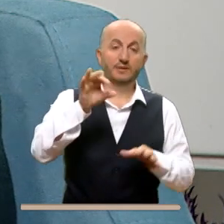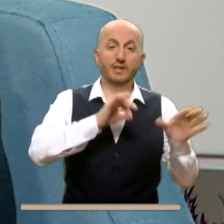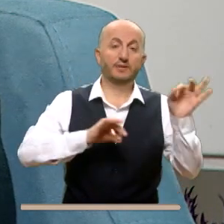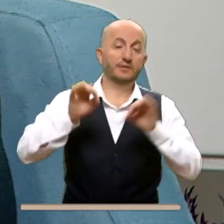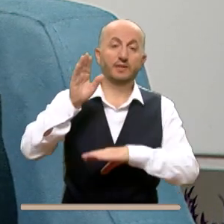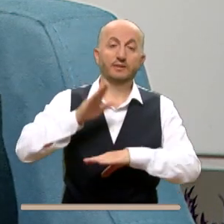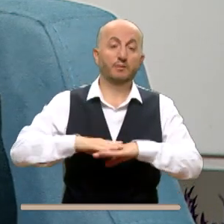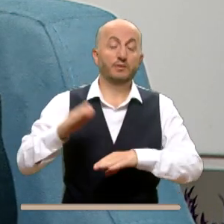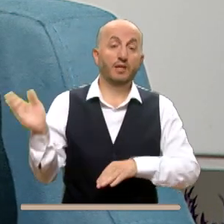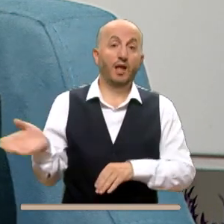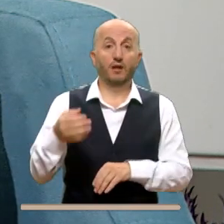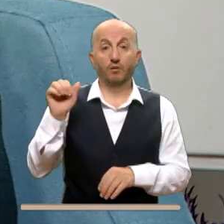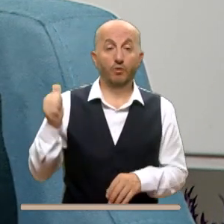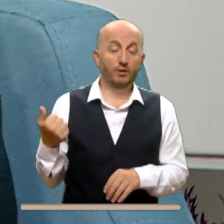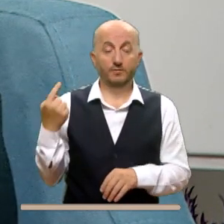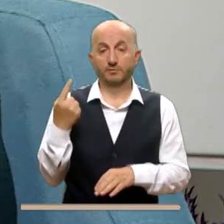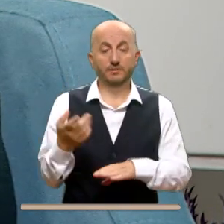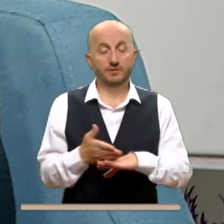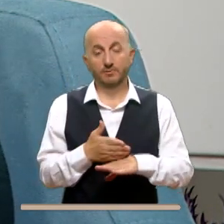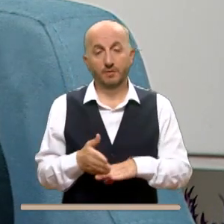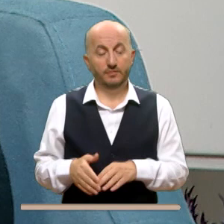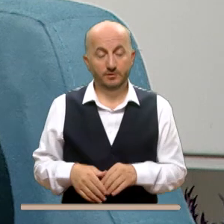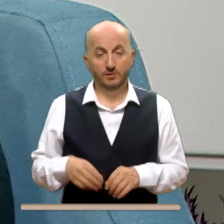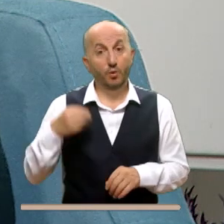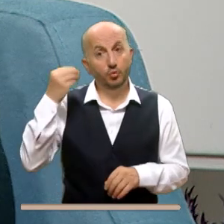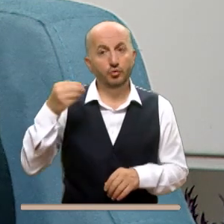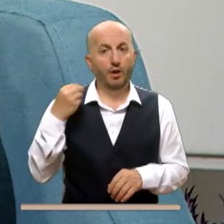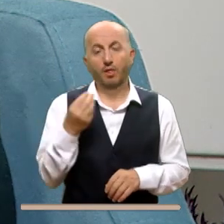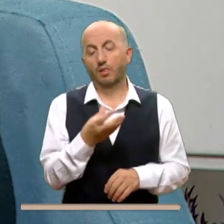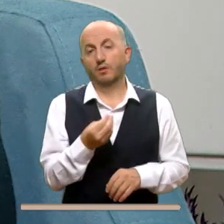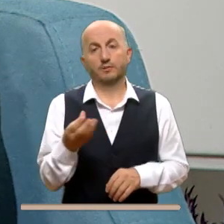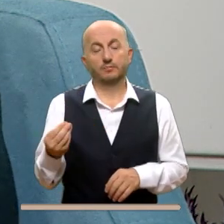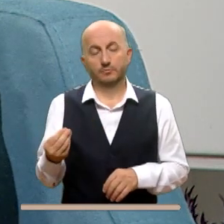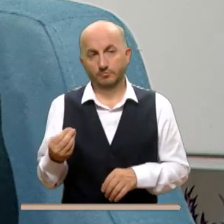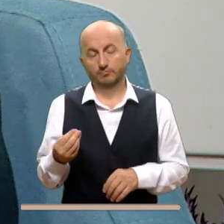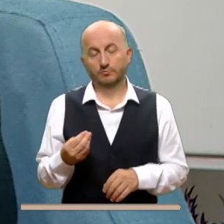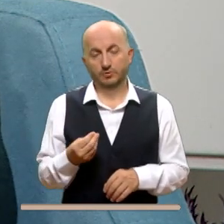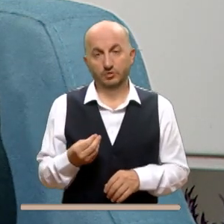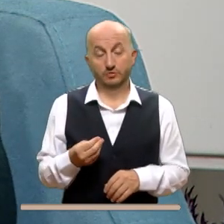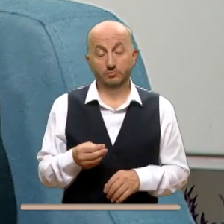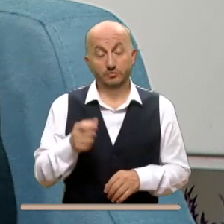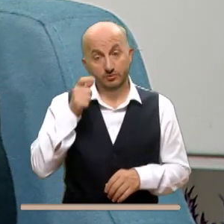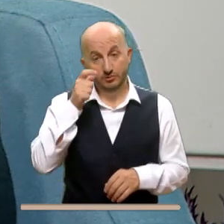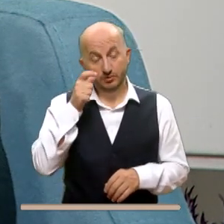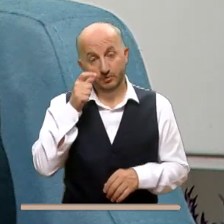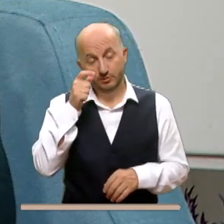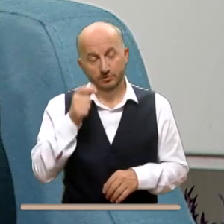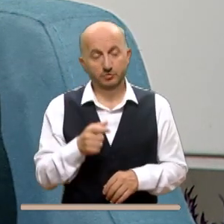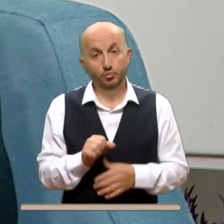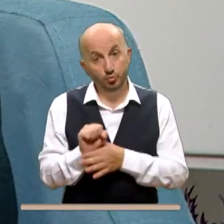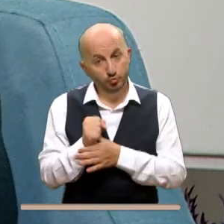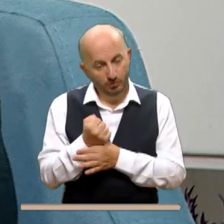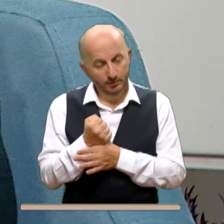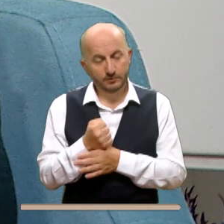edilmesine en önemli bir diğer sebep de efendim akademik kadromuz. Akademik kadromuz konusunda hassasız açıkçası.